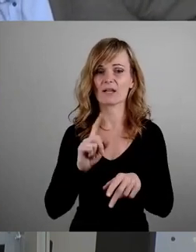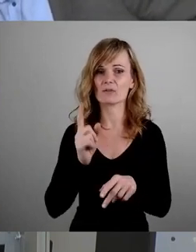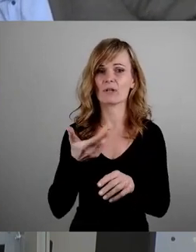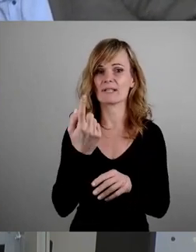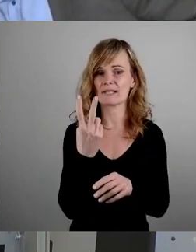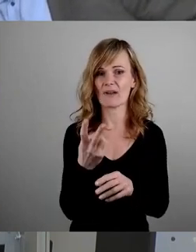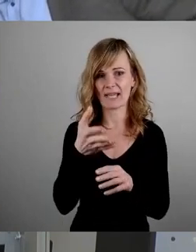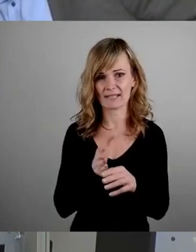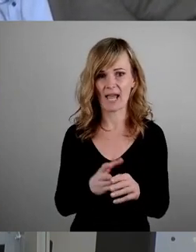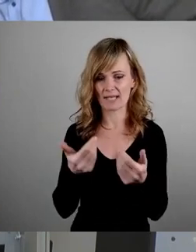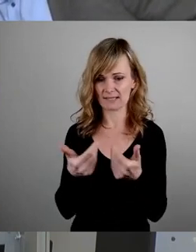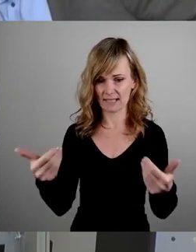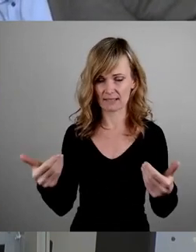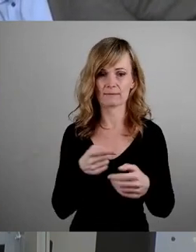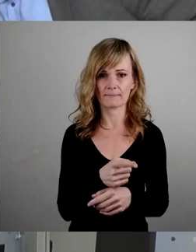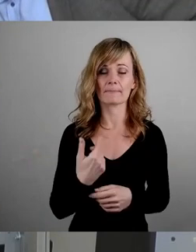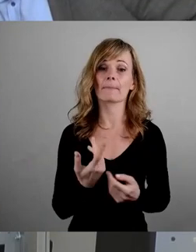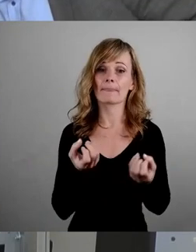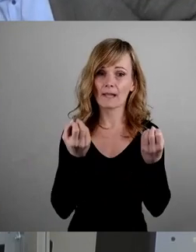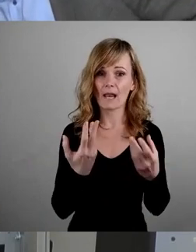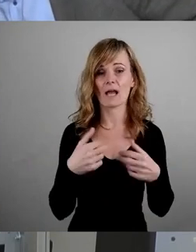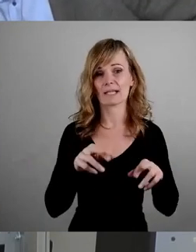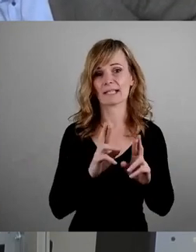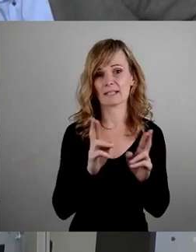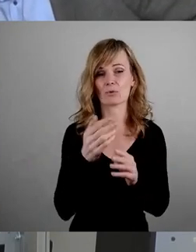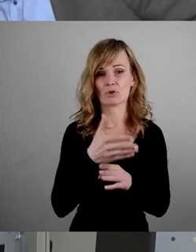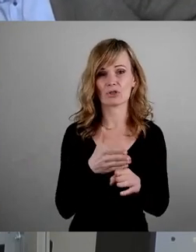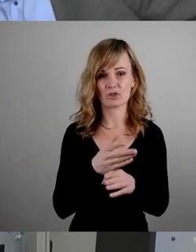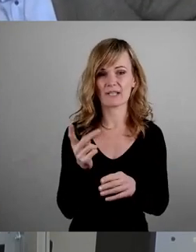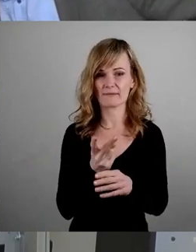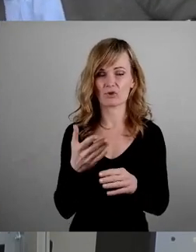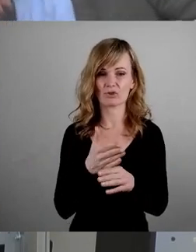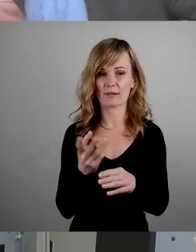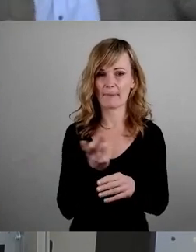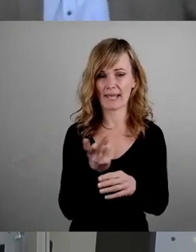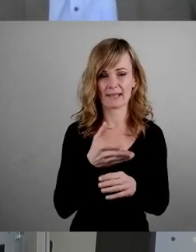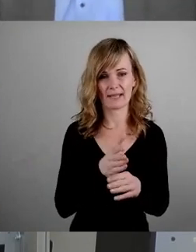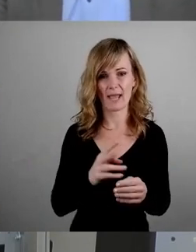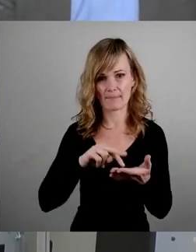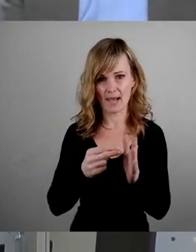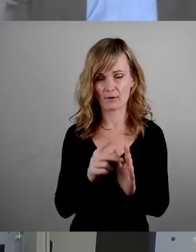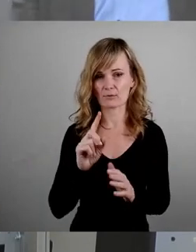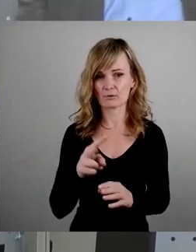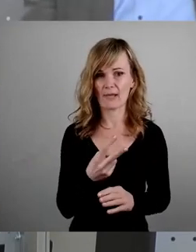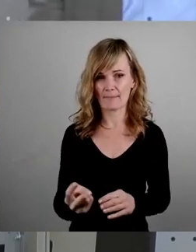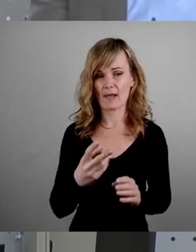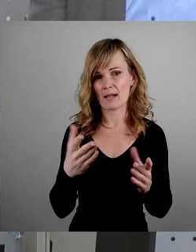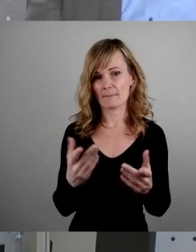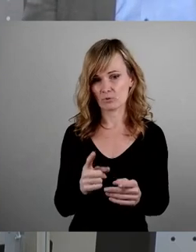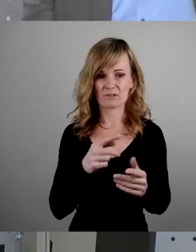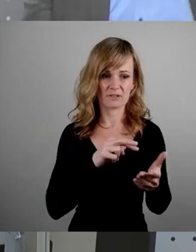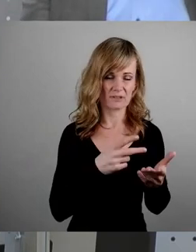zwar einerseits das Risiko, dass die Schnittstellen zwischen diesen beiden Teilplanungen dann zweimal angefasst werden müssten, also baulich zweimal angefasst werden